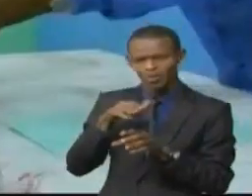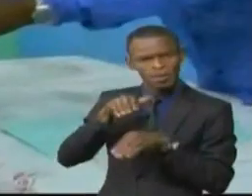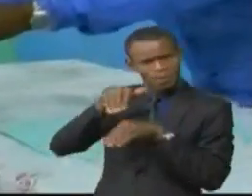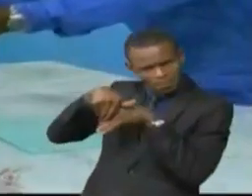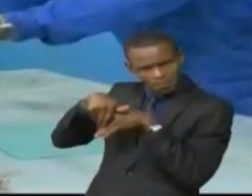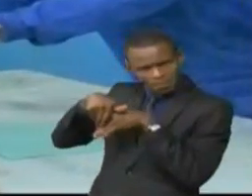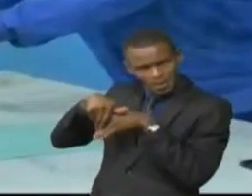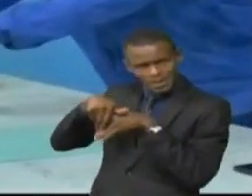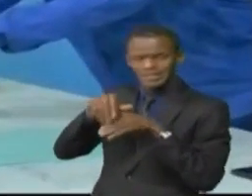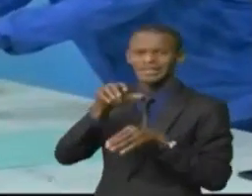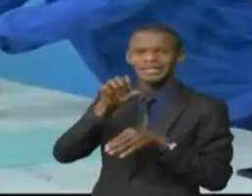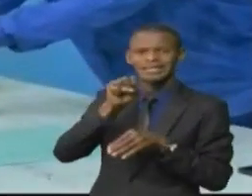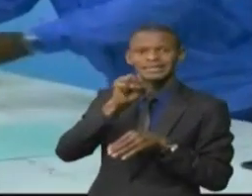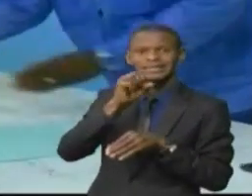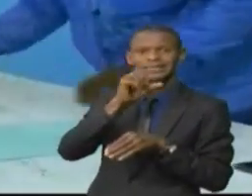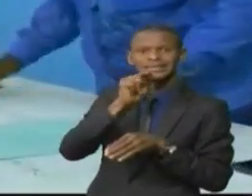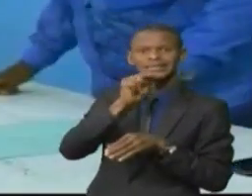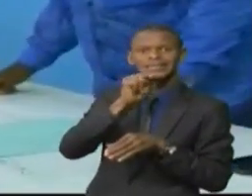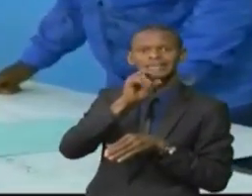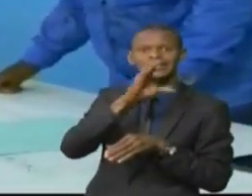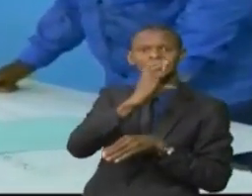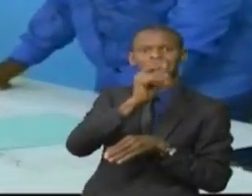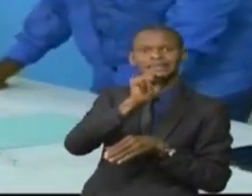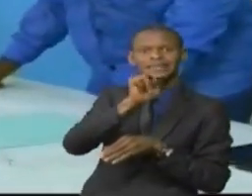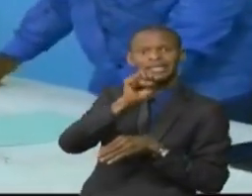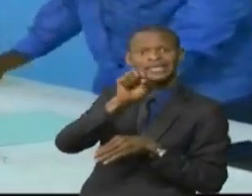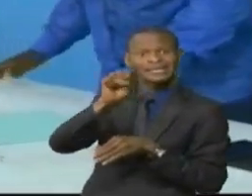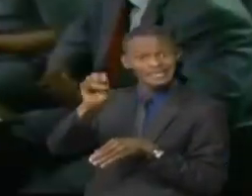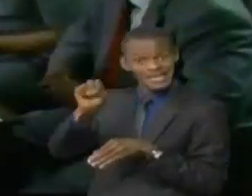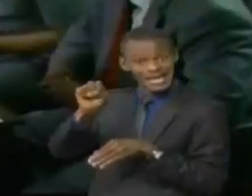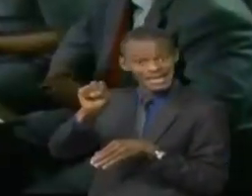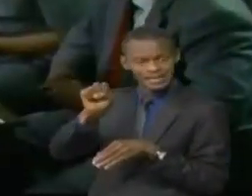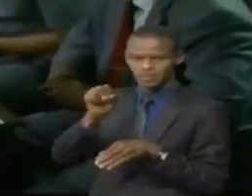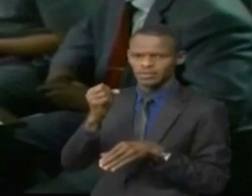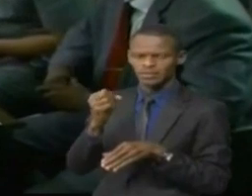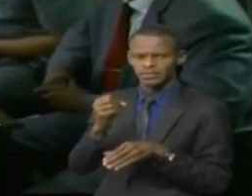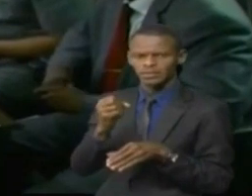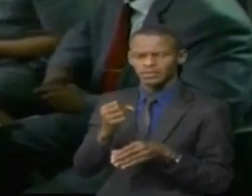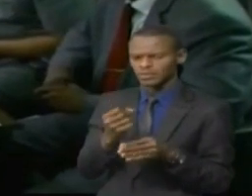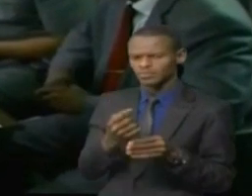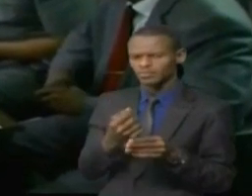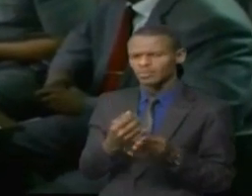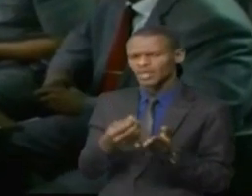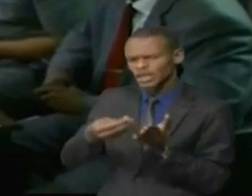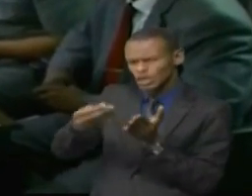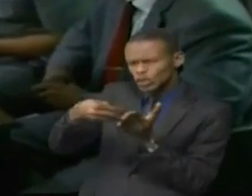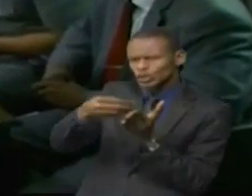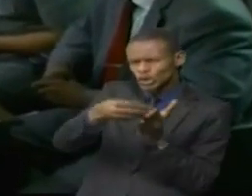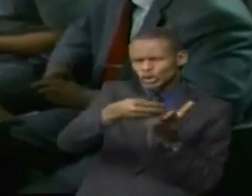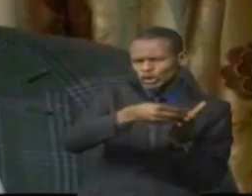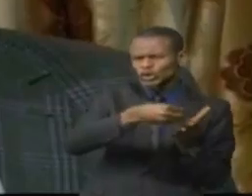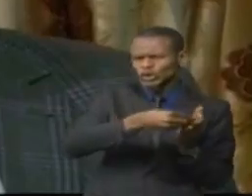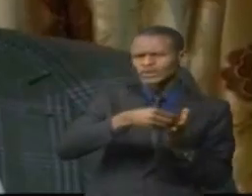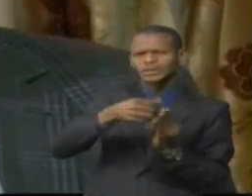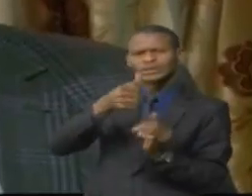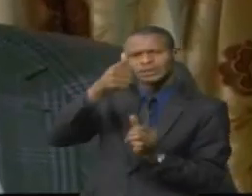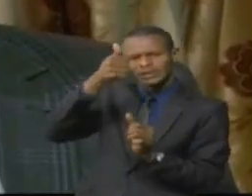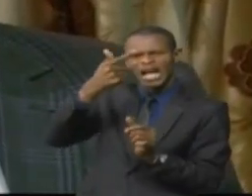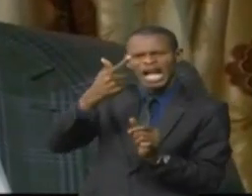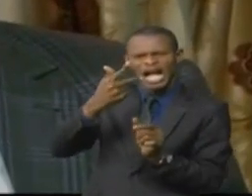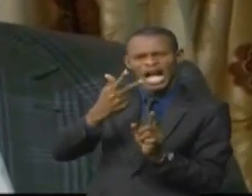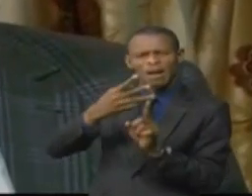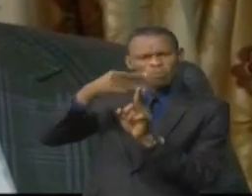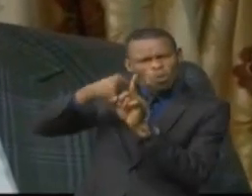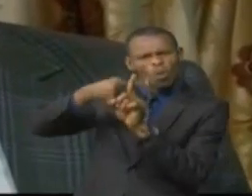été présidée par le directeur provincial Alidor Mamina Kaïcha en présence de ses deux sous-directeurs à savoir Erasme Mbouya